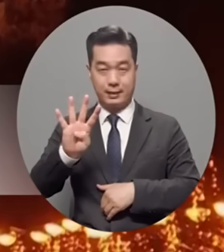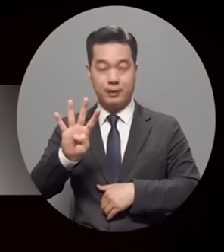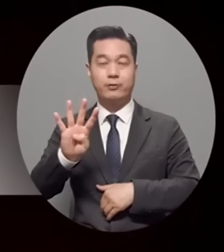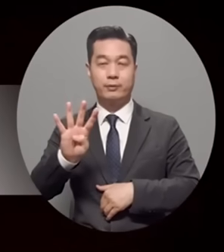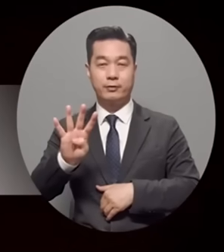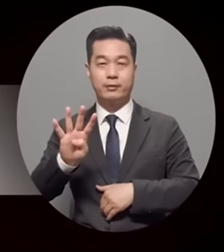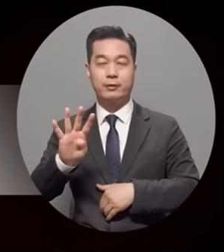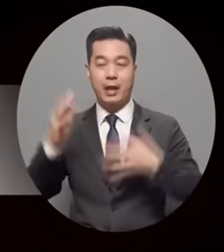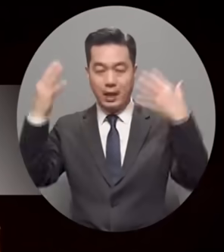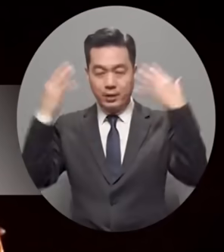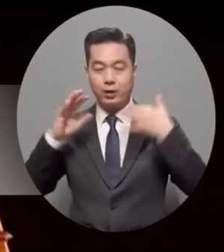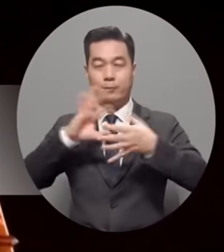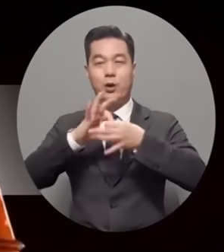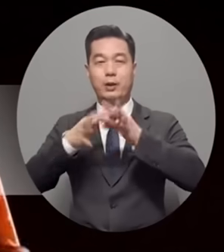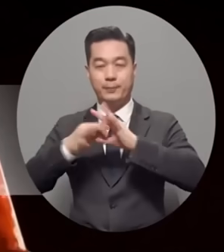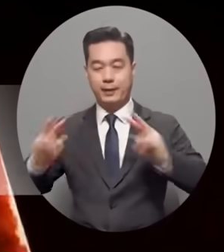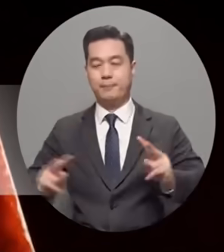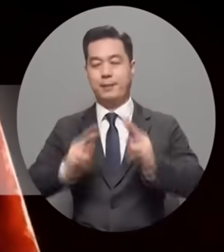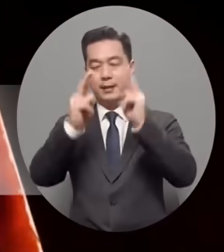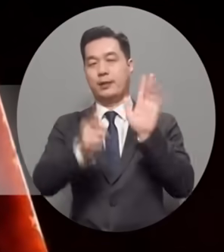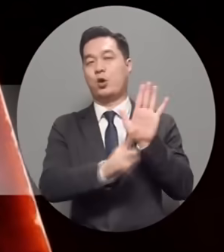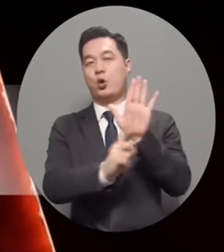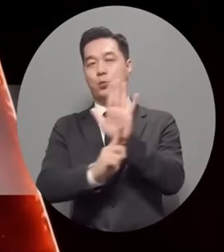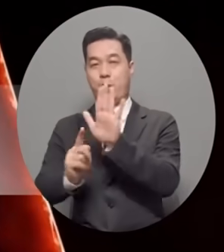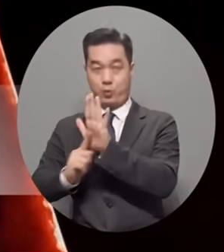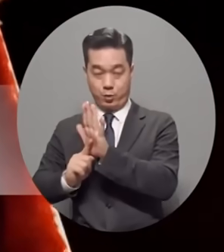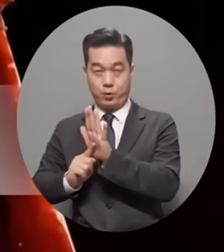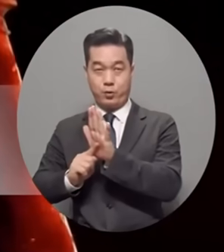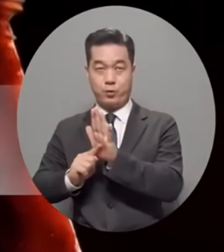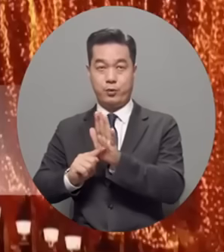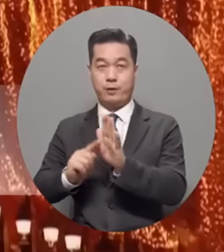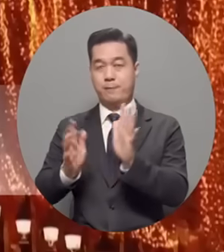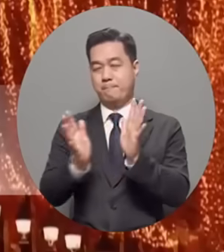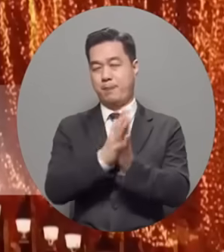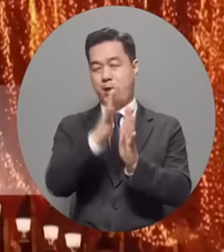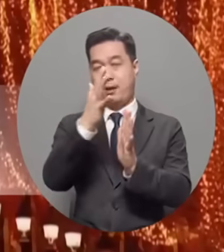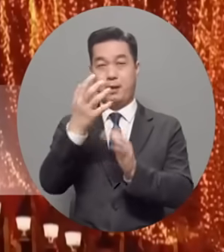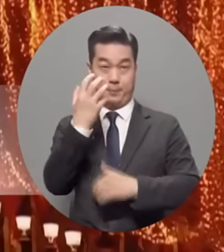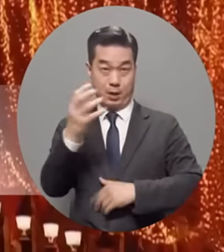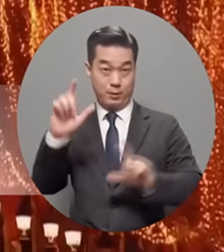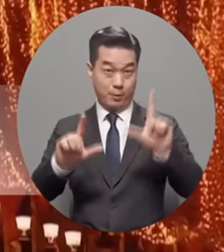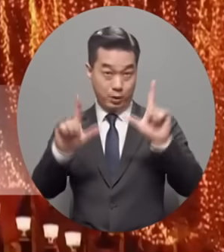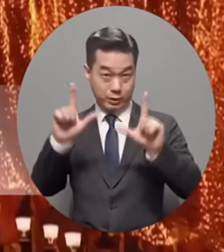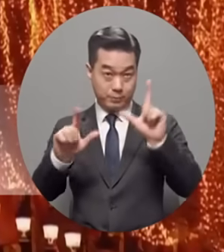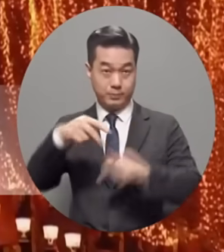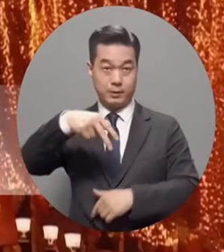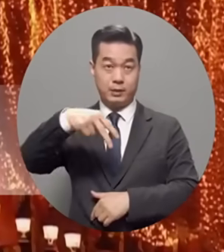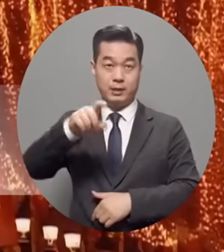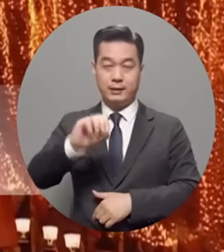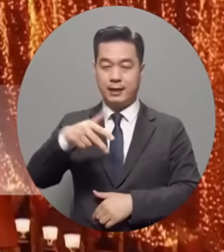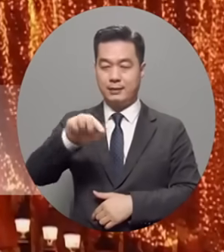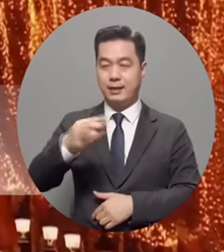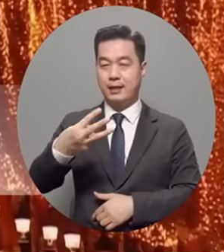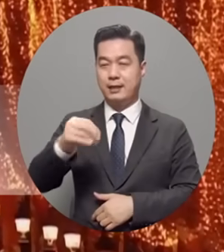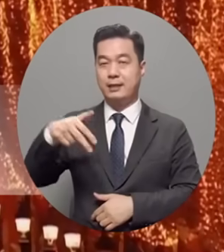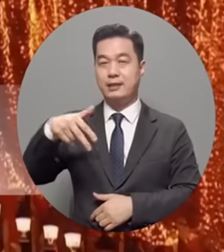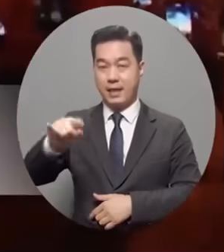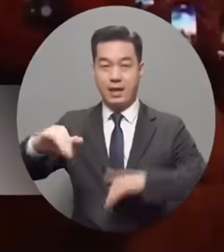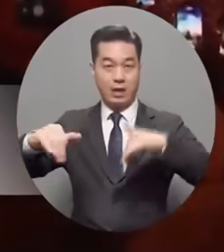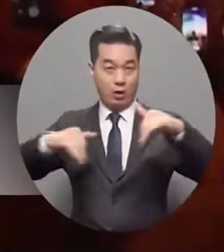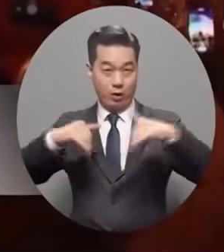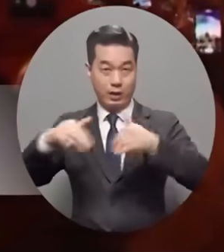개최지인 파리를 홍보하는 레이저쇼도 화려하게 펼쳐집니다. 상젤리제 거리를 가득 메운 수십만